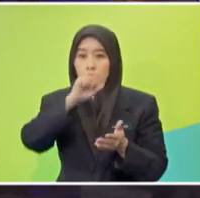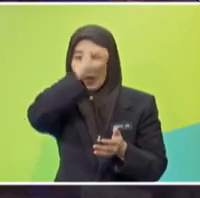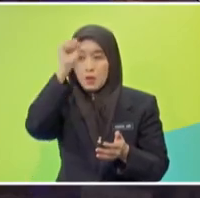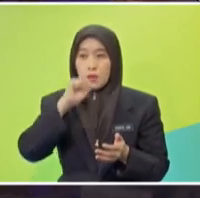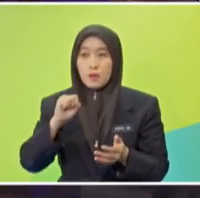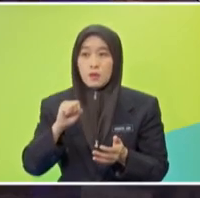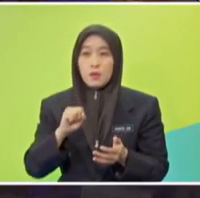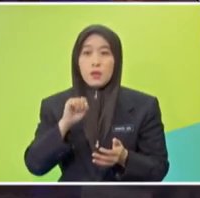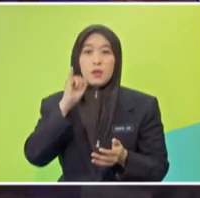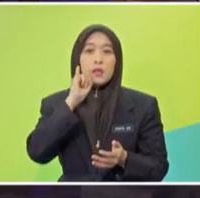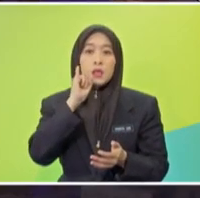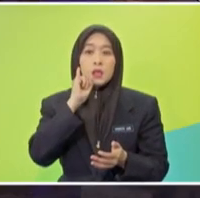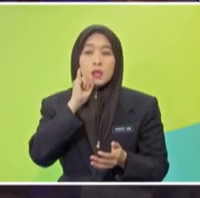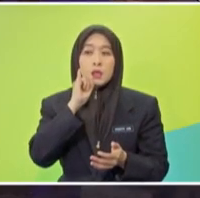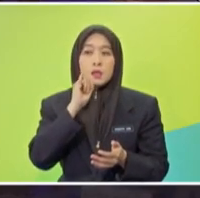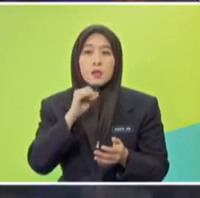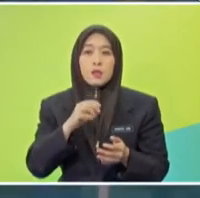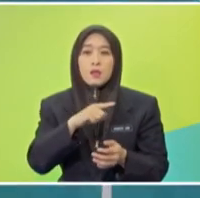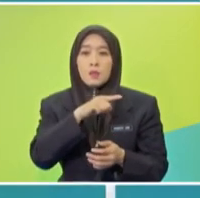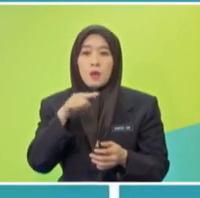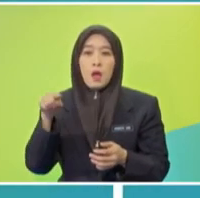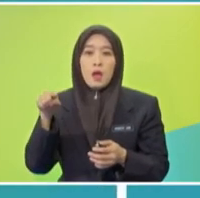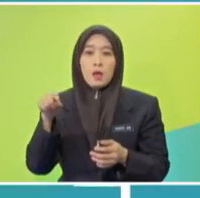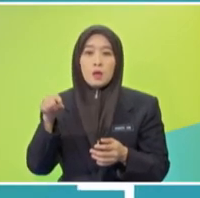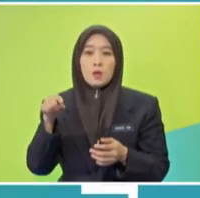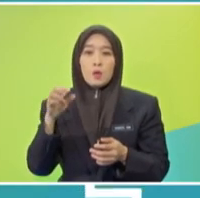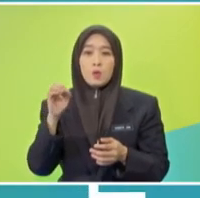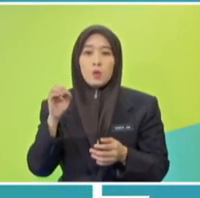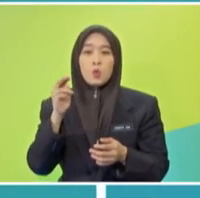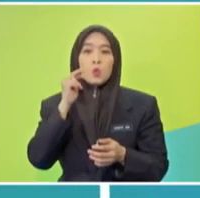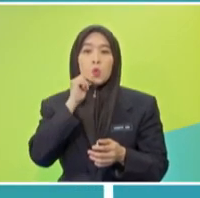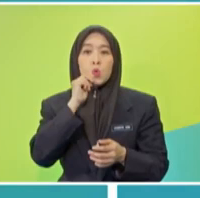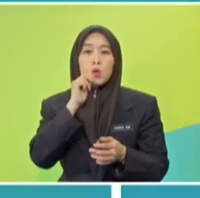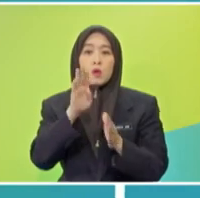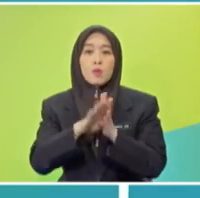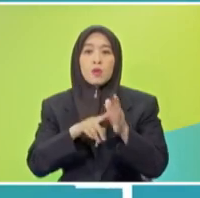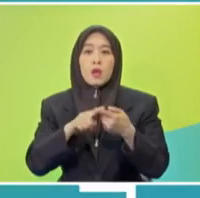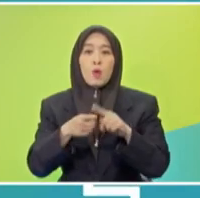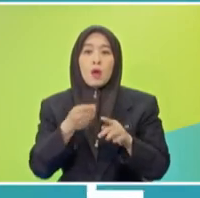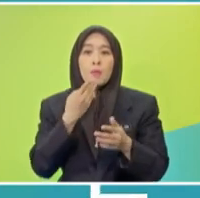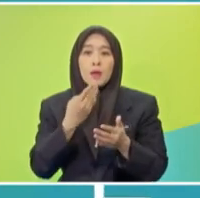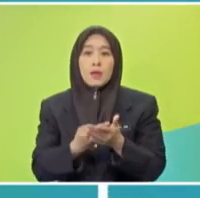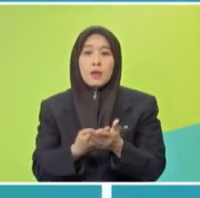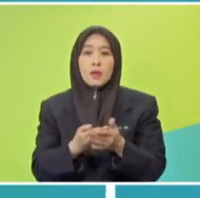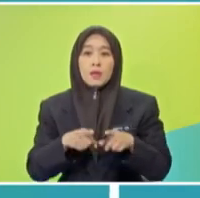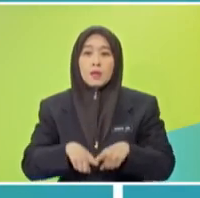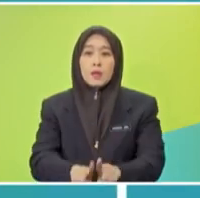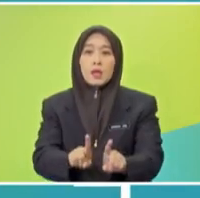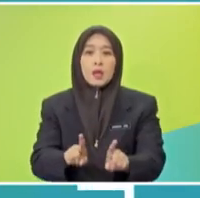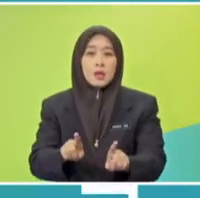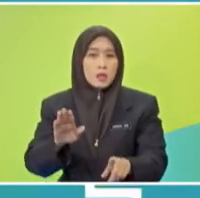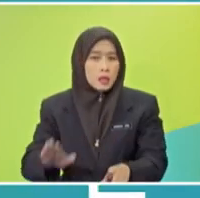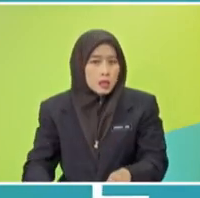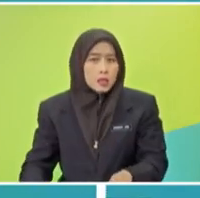Izzati tempat kosong Nurul bekawan baik sejak kecil laginya siapapun yang Coba jawab nomor